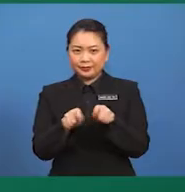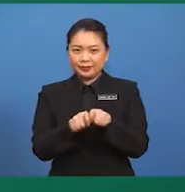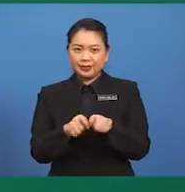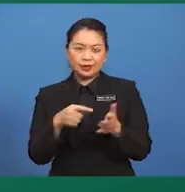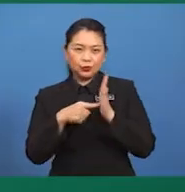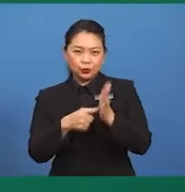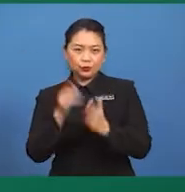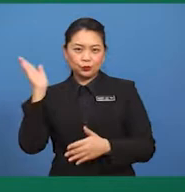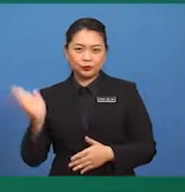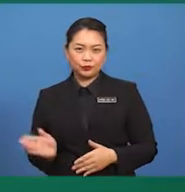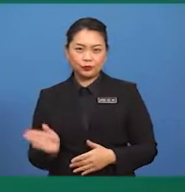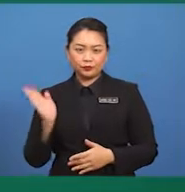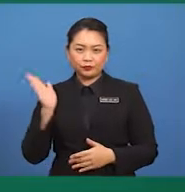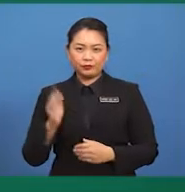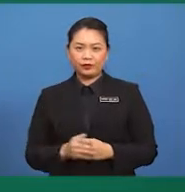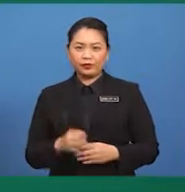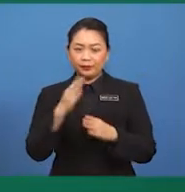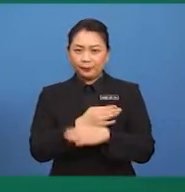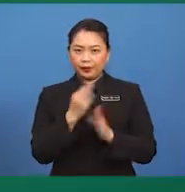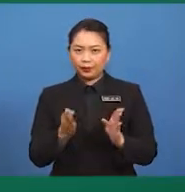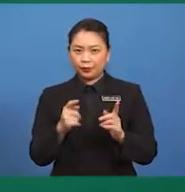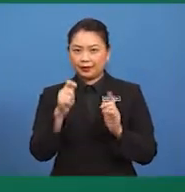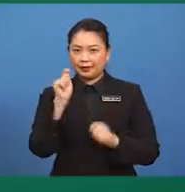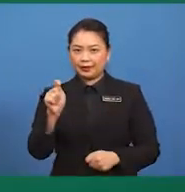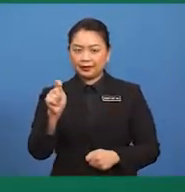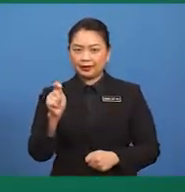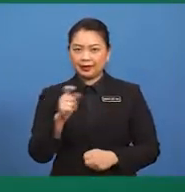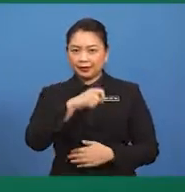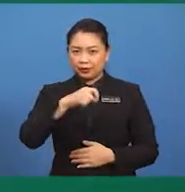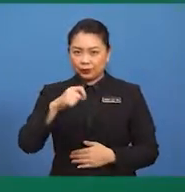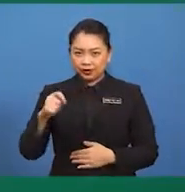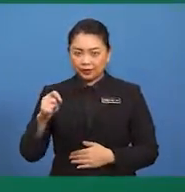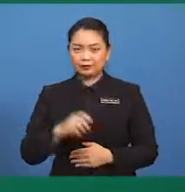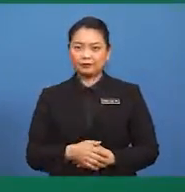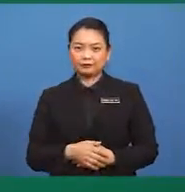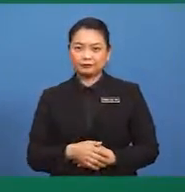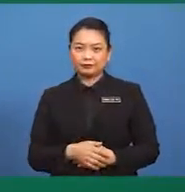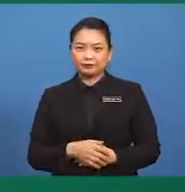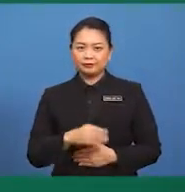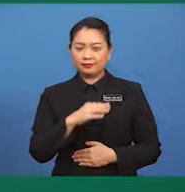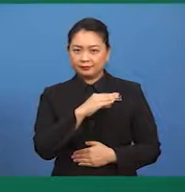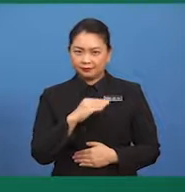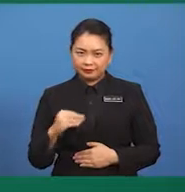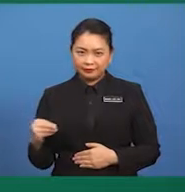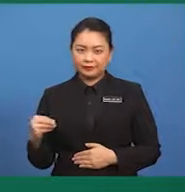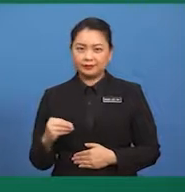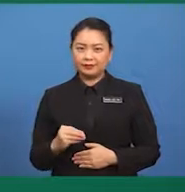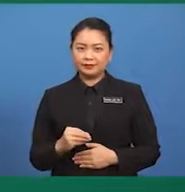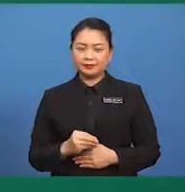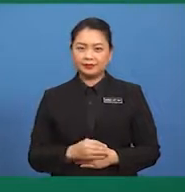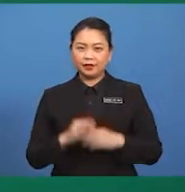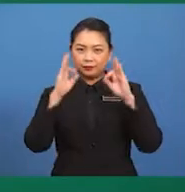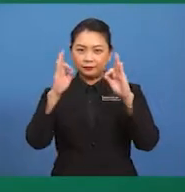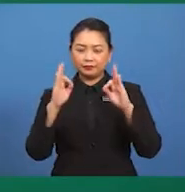ditunjukkan. Bentuk T akan dicatat sebelah kredit, tulis butiran hutang laput terpulih